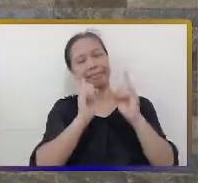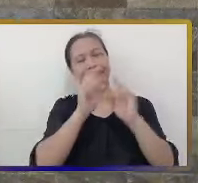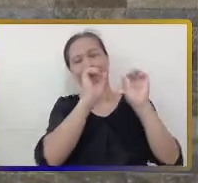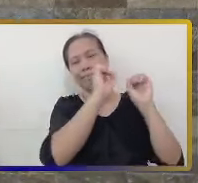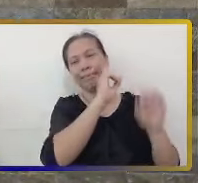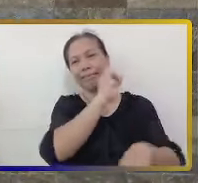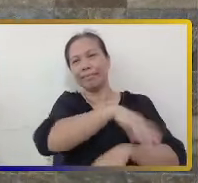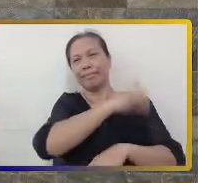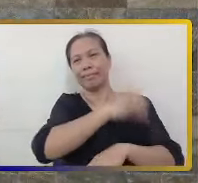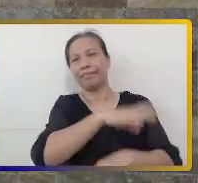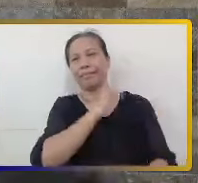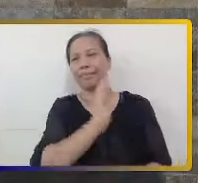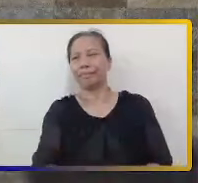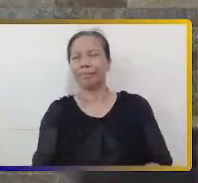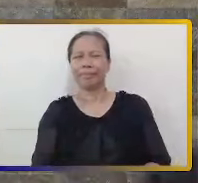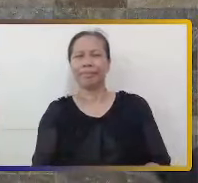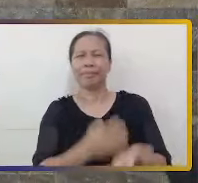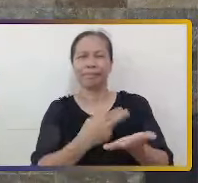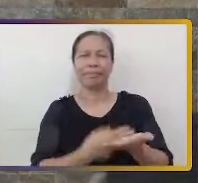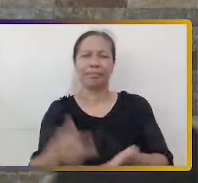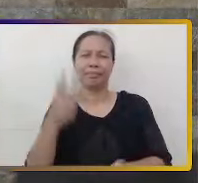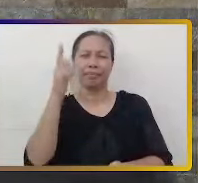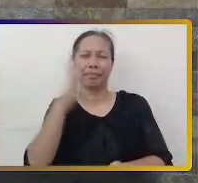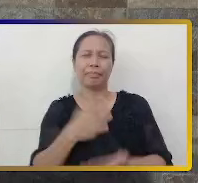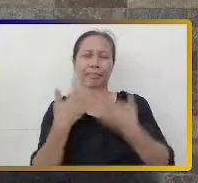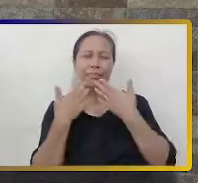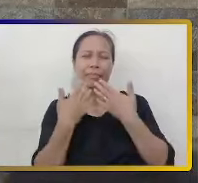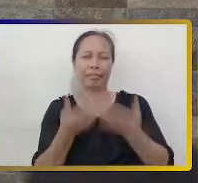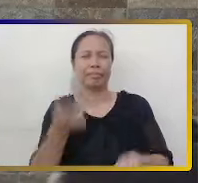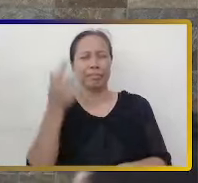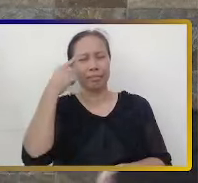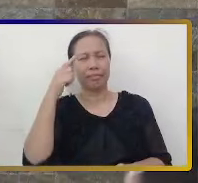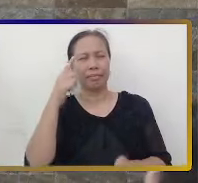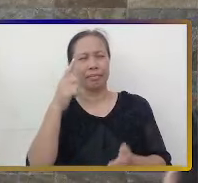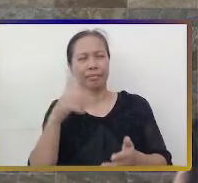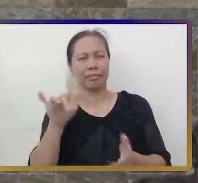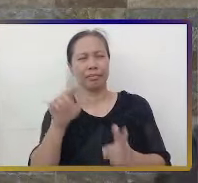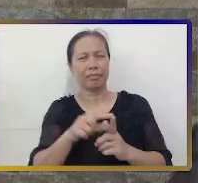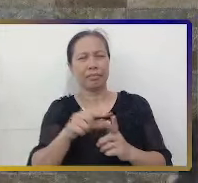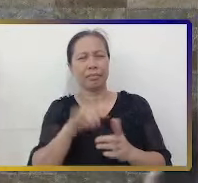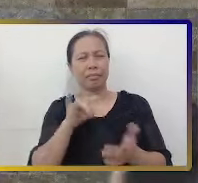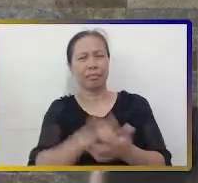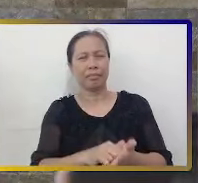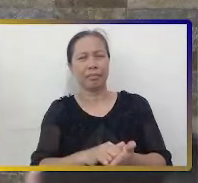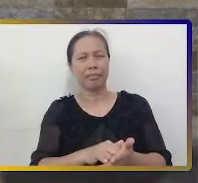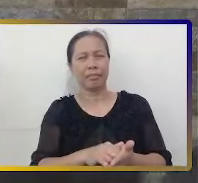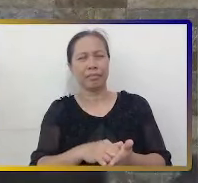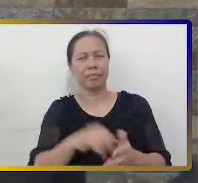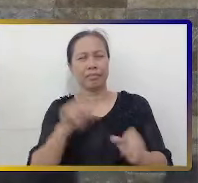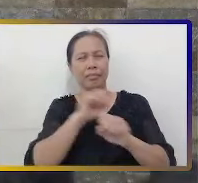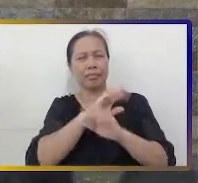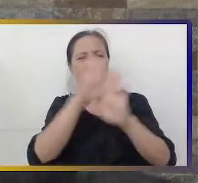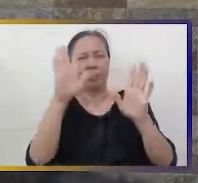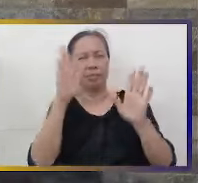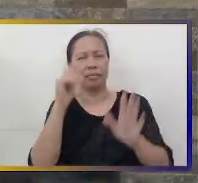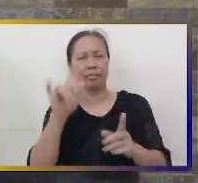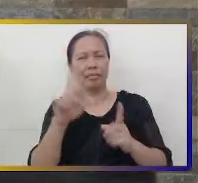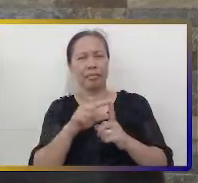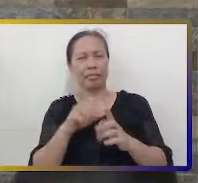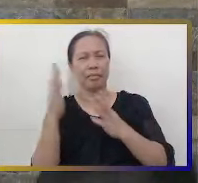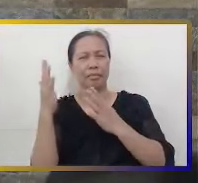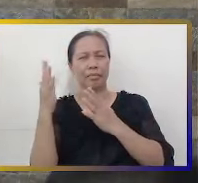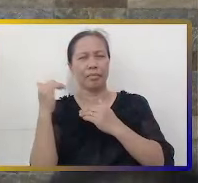stand dilang Diyos Salamat po sa inyong salita at Salamat sa liwanag po ng inyong salita nawa